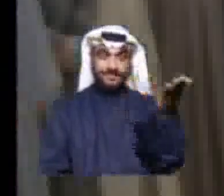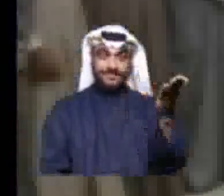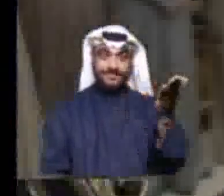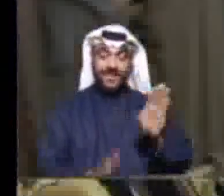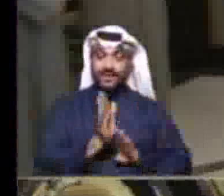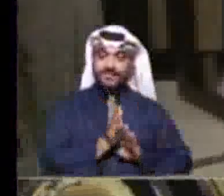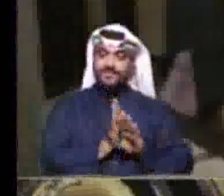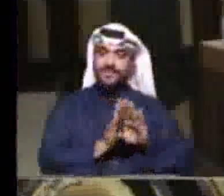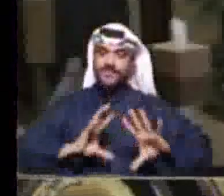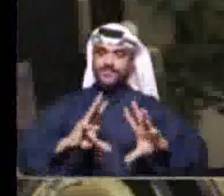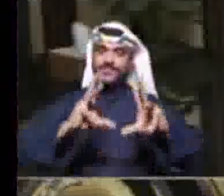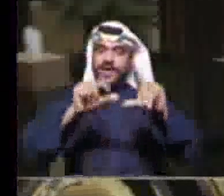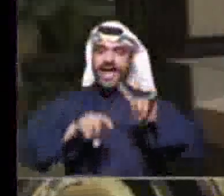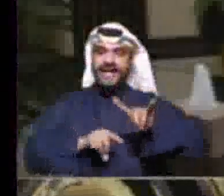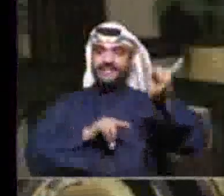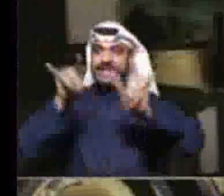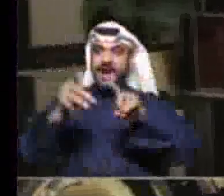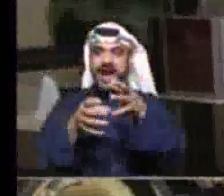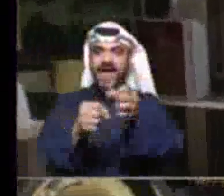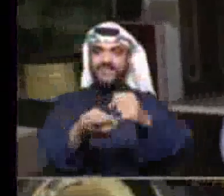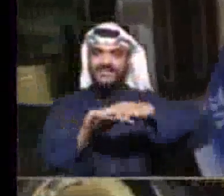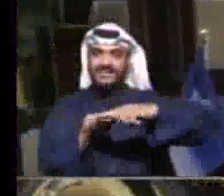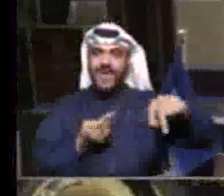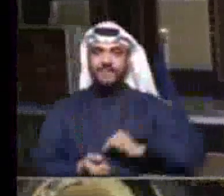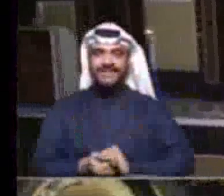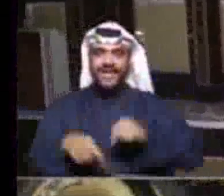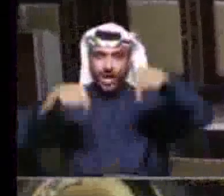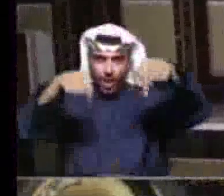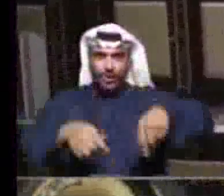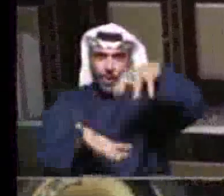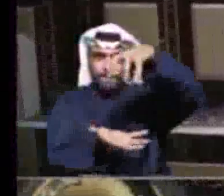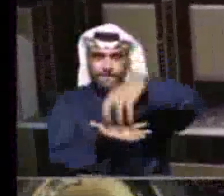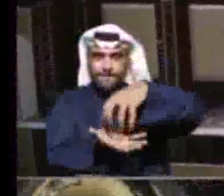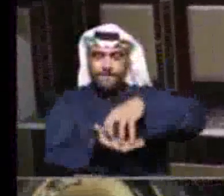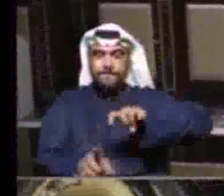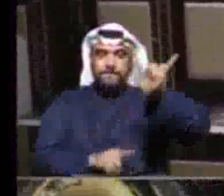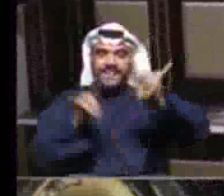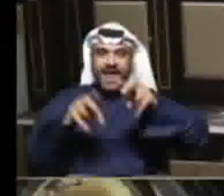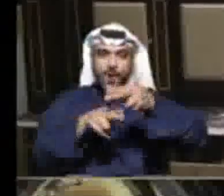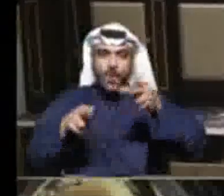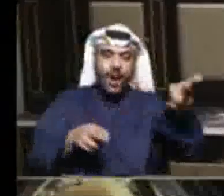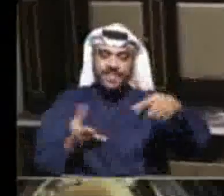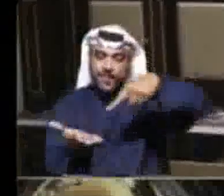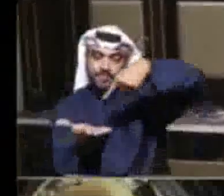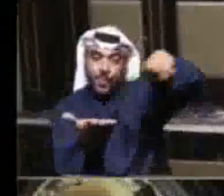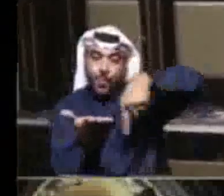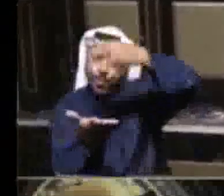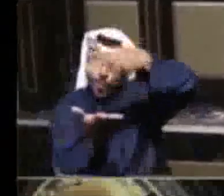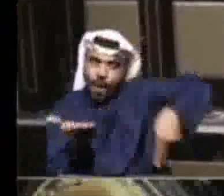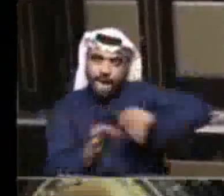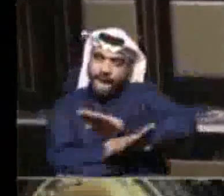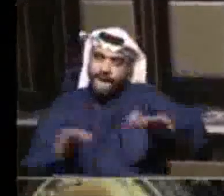للتطوير في مجال سلامة الطيران، وقعت الإدارة العامة للطيران المدني مع الاتحاد الدولي للنقل الجوي